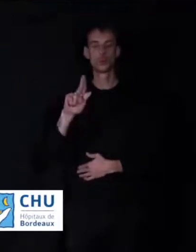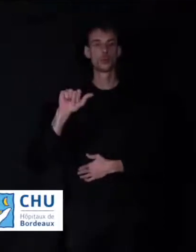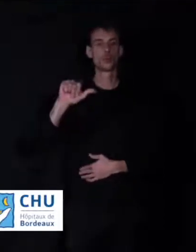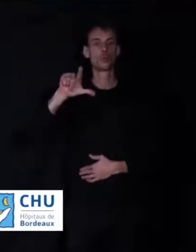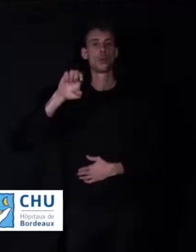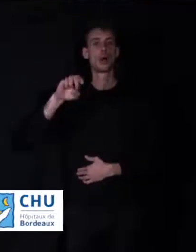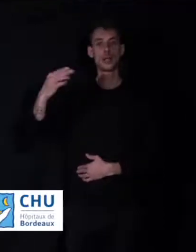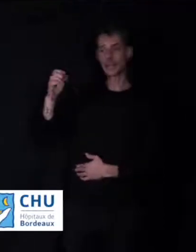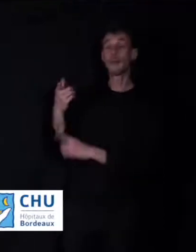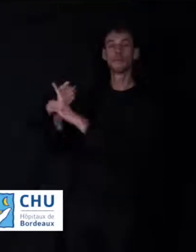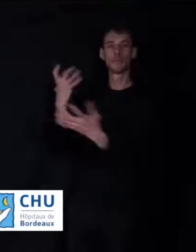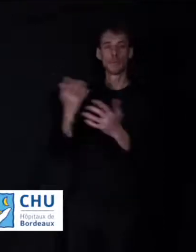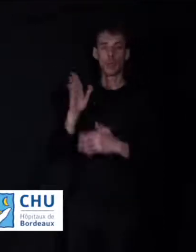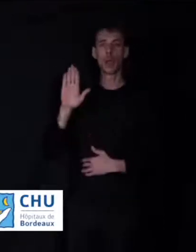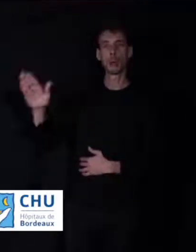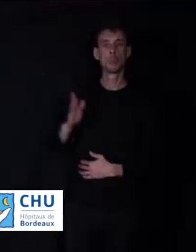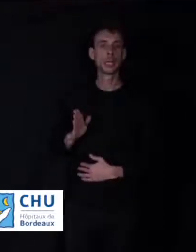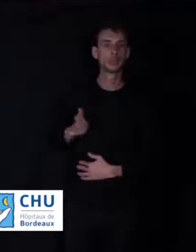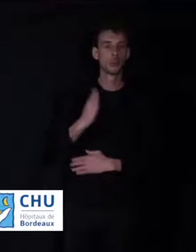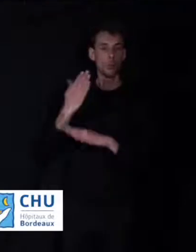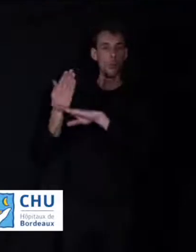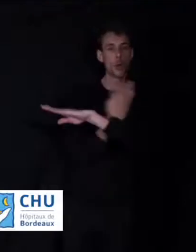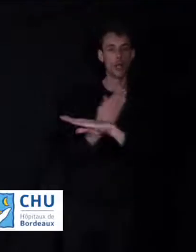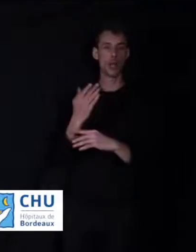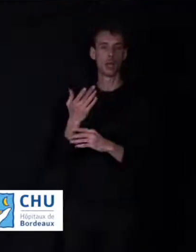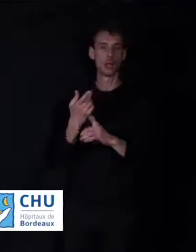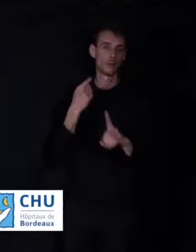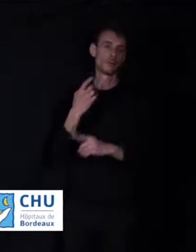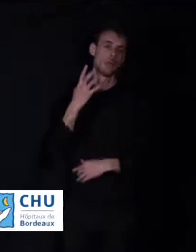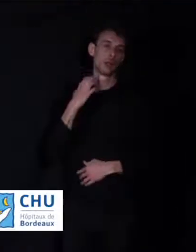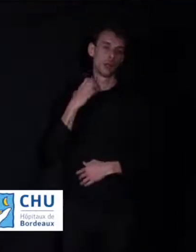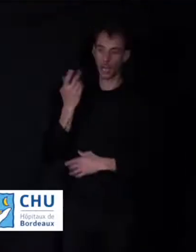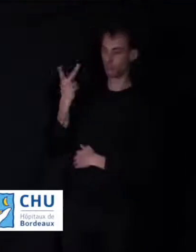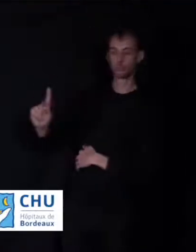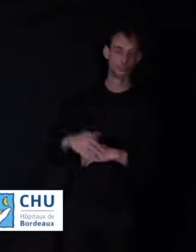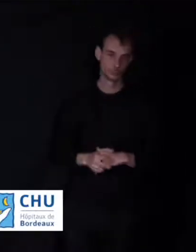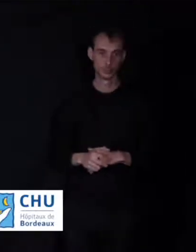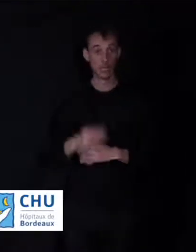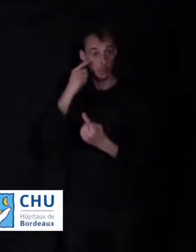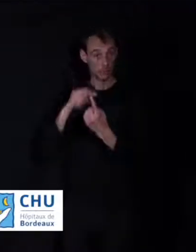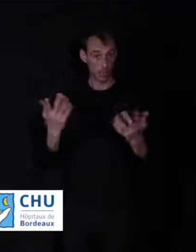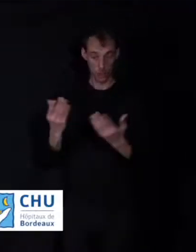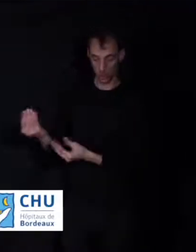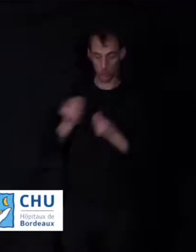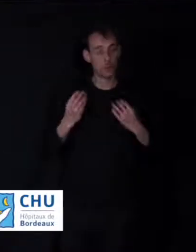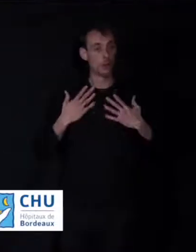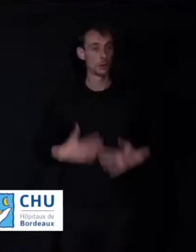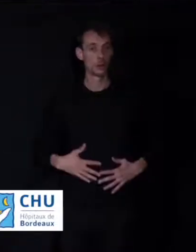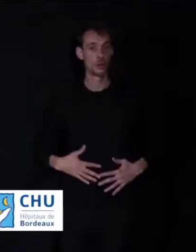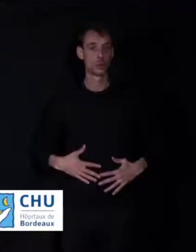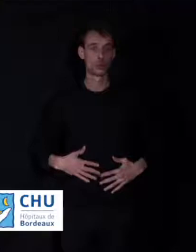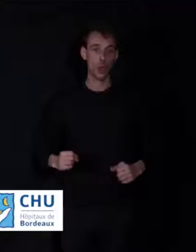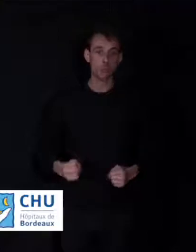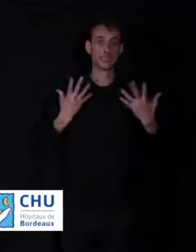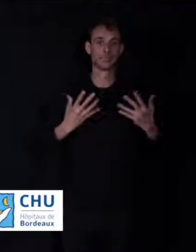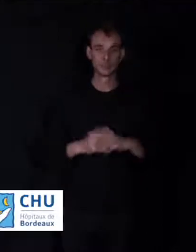gras des requins, squalène. L'intérêt, c'est là aussi de stimuler le système immunitaire, et c'est un adjuvant qui avait été utilisé dans les